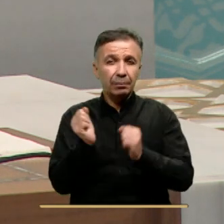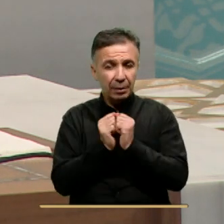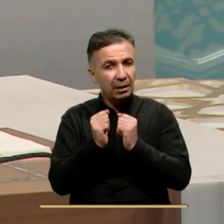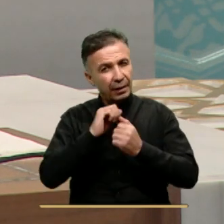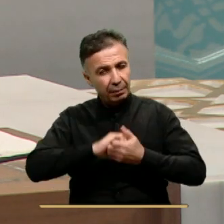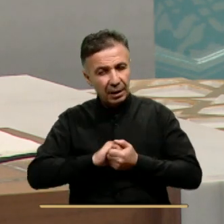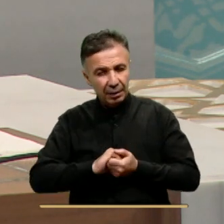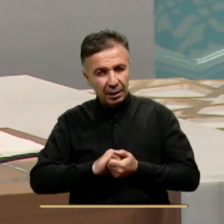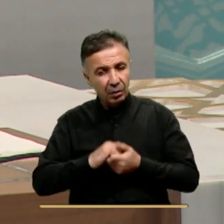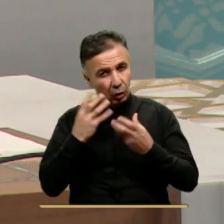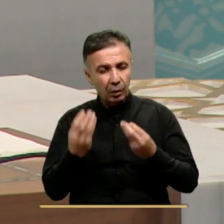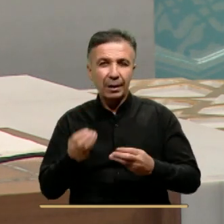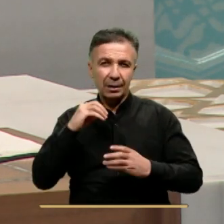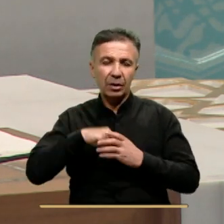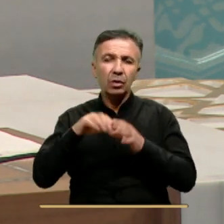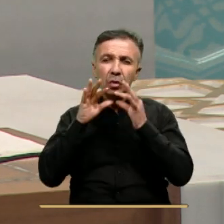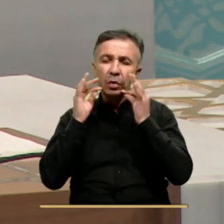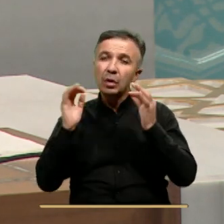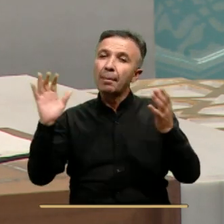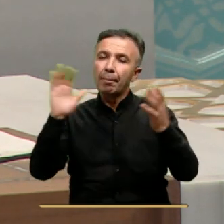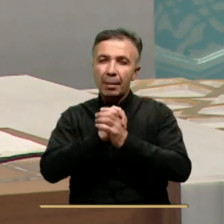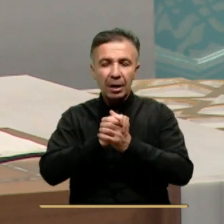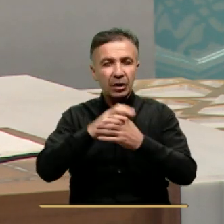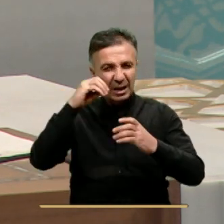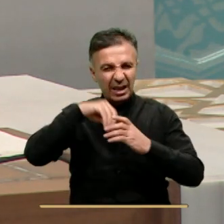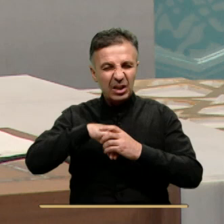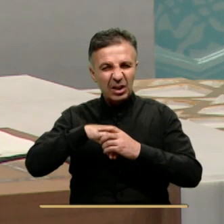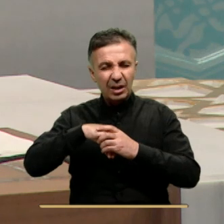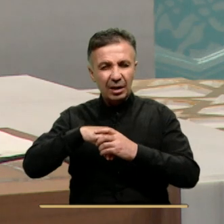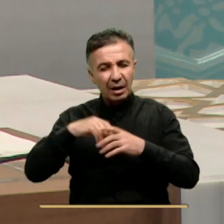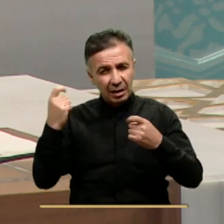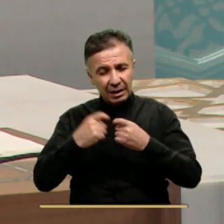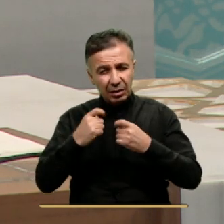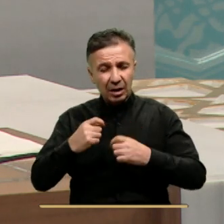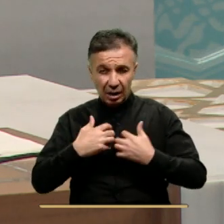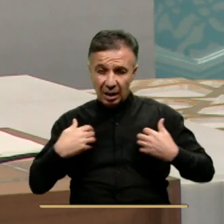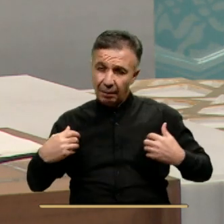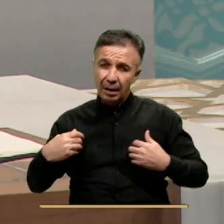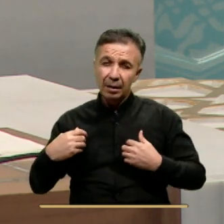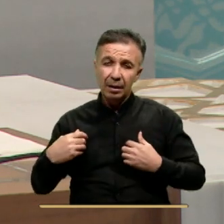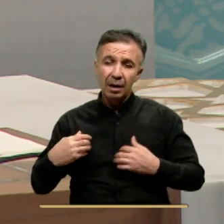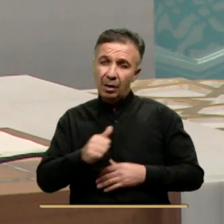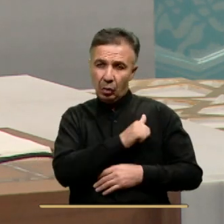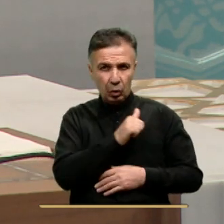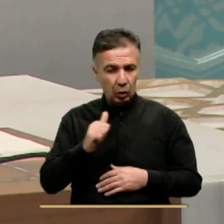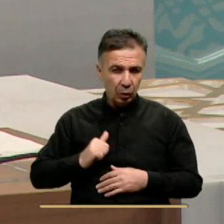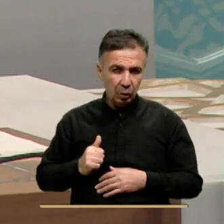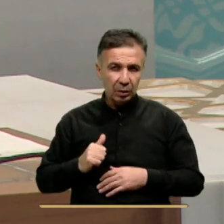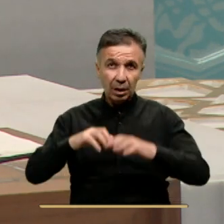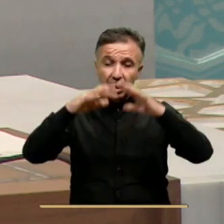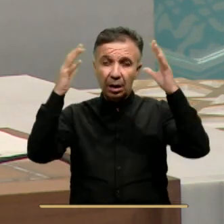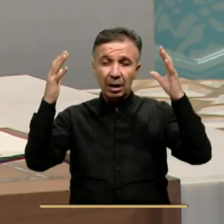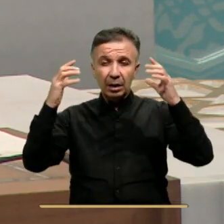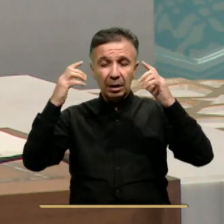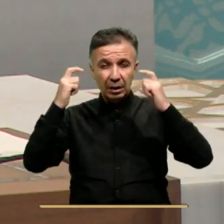ve beraberliği için huzur ve barışı için mücadele eden kahraman güvenlik güçlerimize karada havada